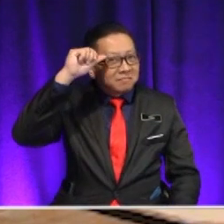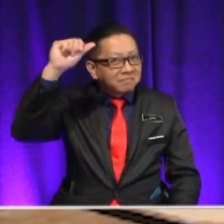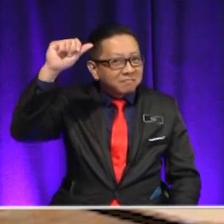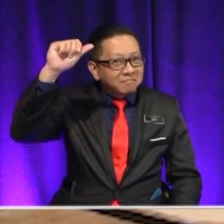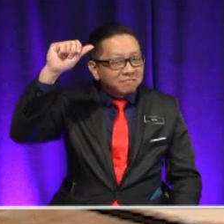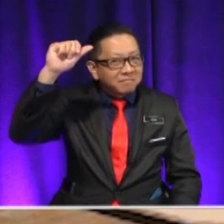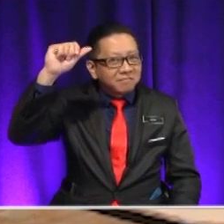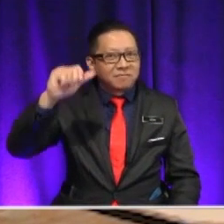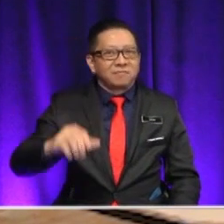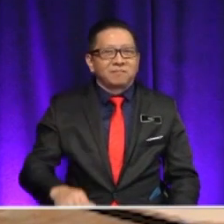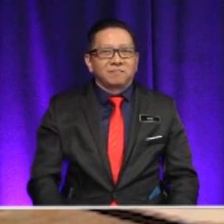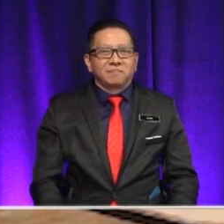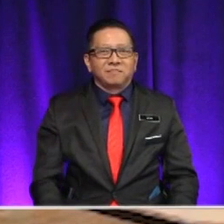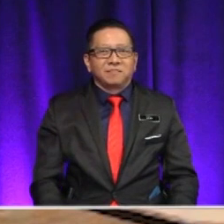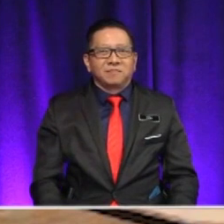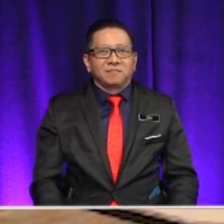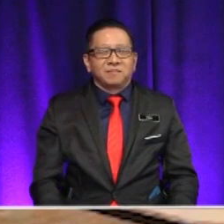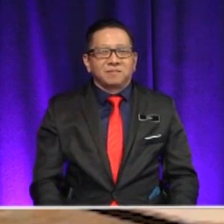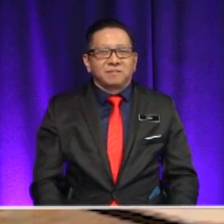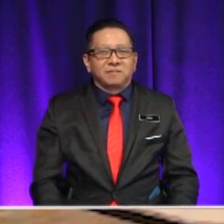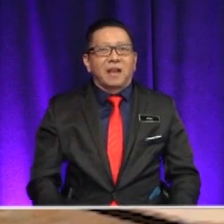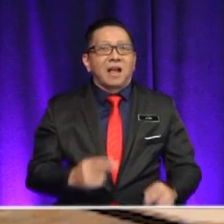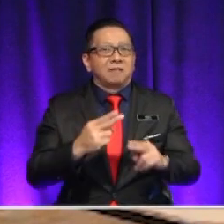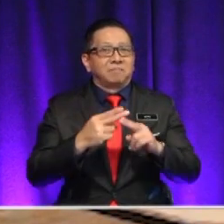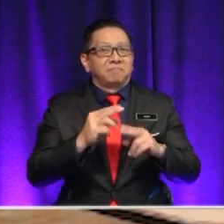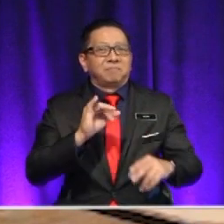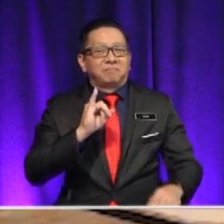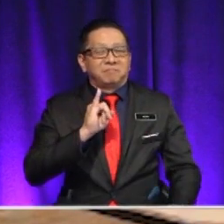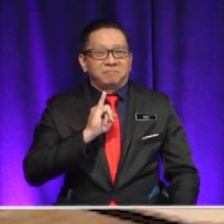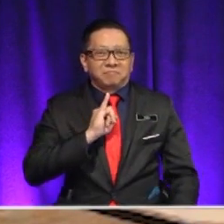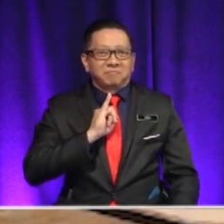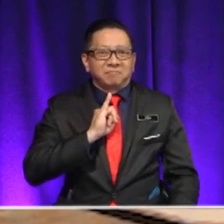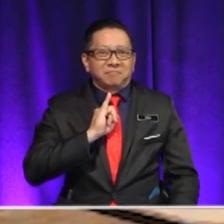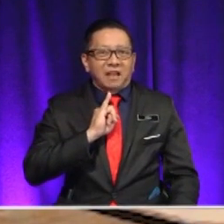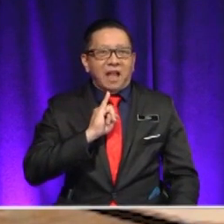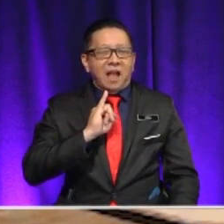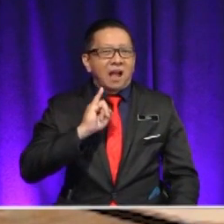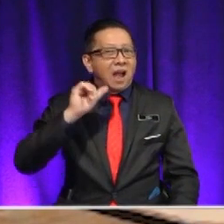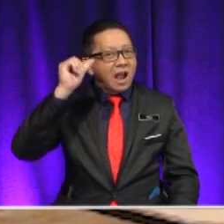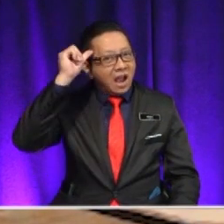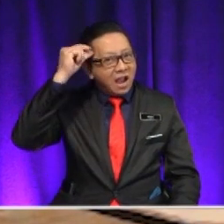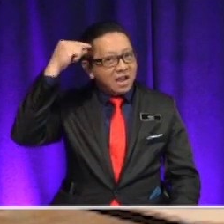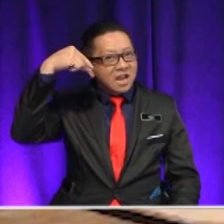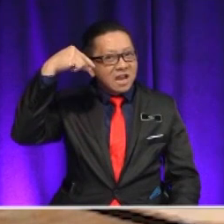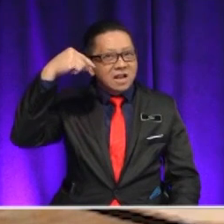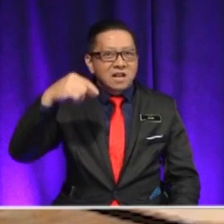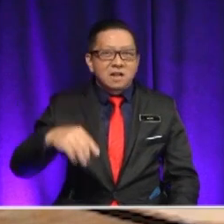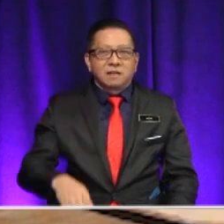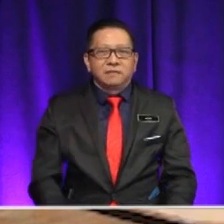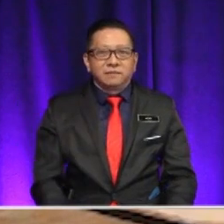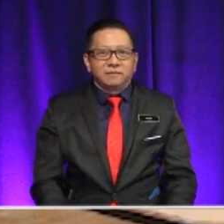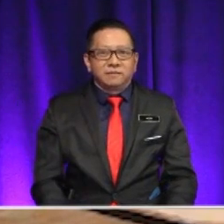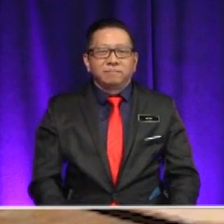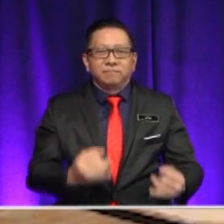Assalamualaikum dan selamat sejahtera. Saya Akila Nasofia binti Nur Mazli. Boleh panggil saya Akila. Okey, dan terakhir kita